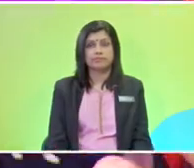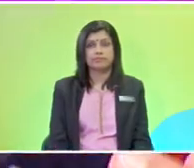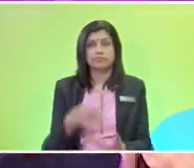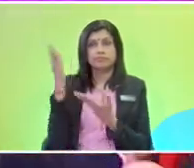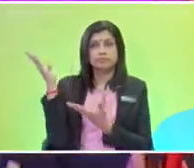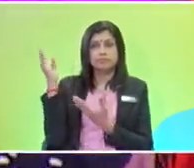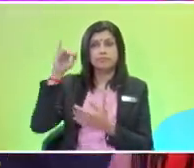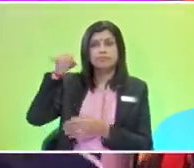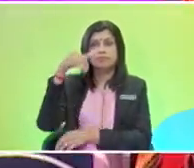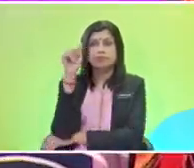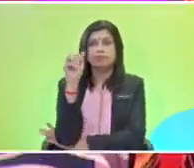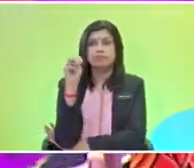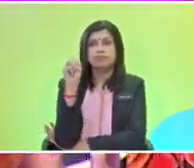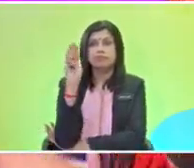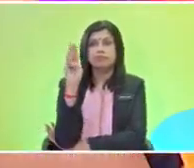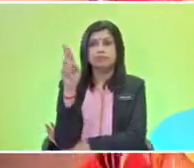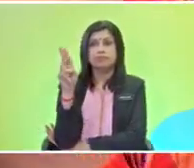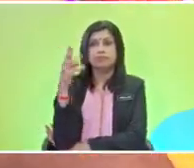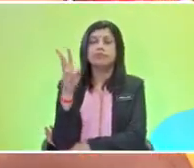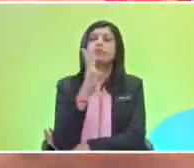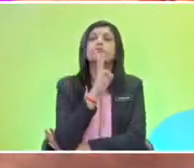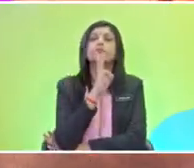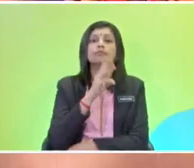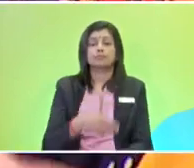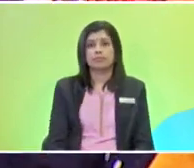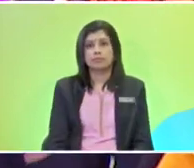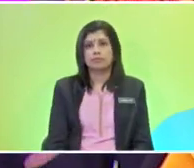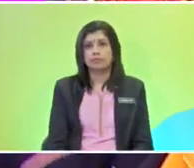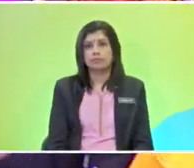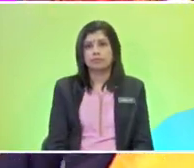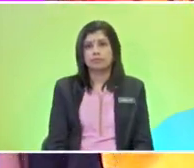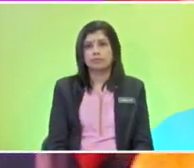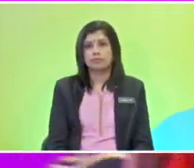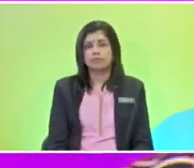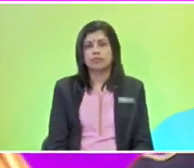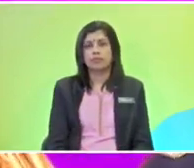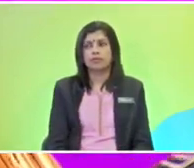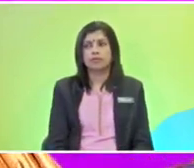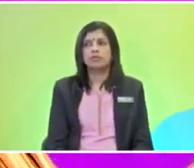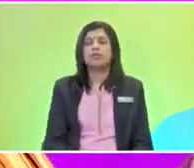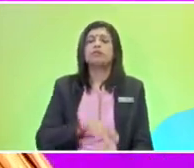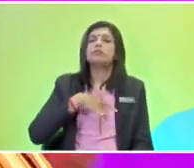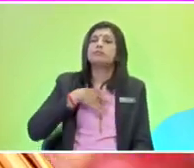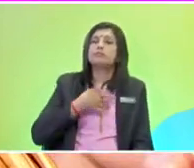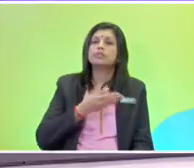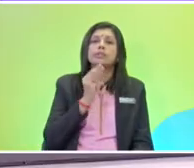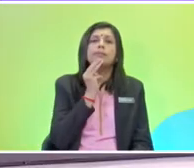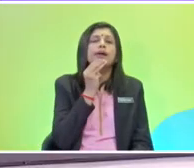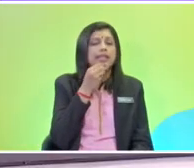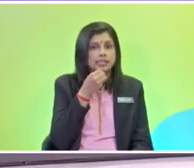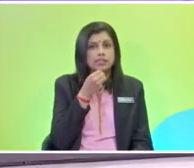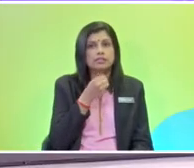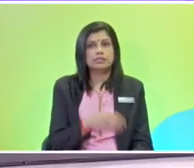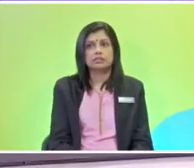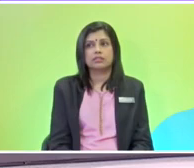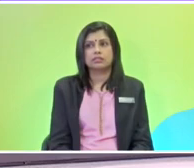ting, ting, ting, ting. Murid mesti tahu. Bentuk dia macam loceng. Rasa dia manis. Rasa dia manis